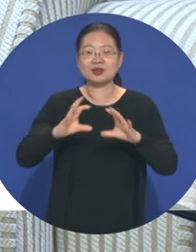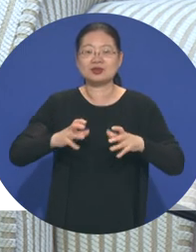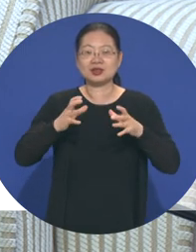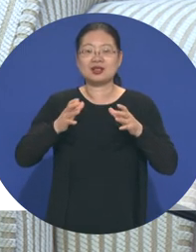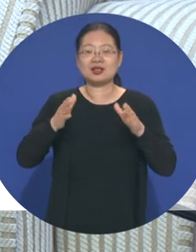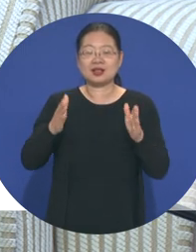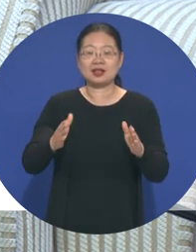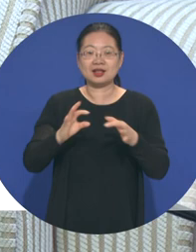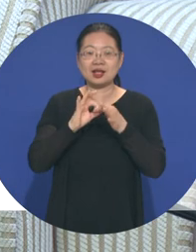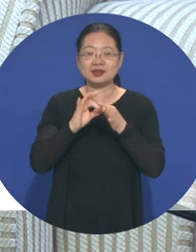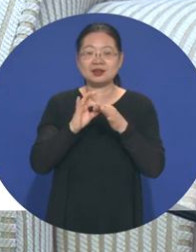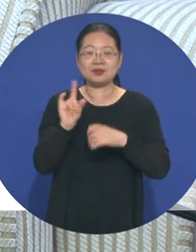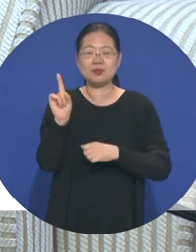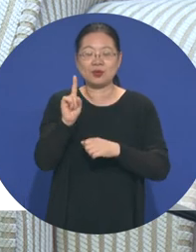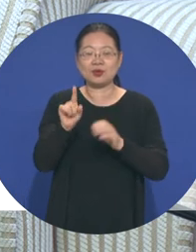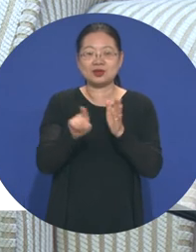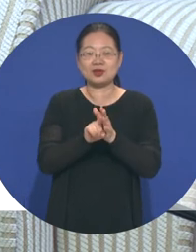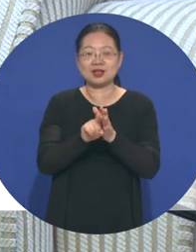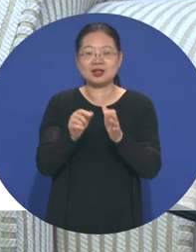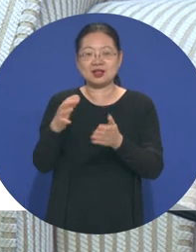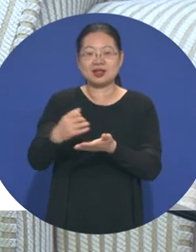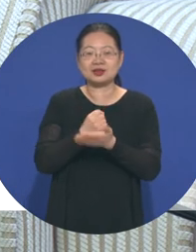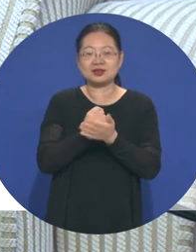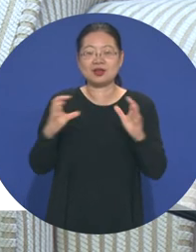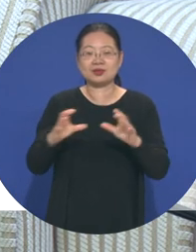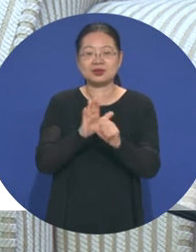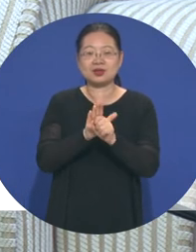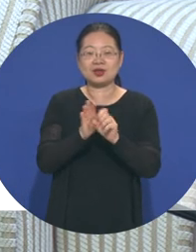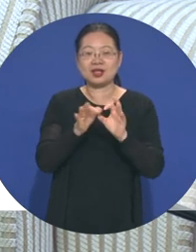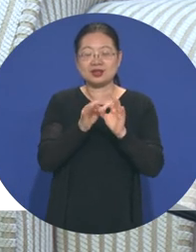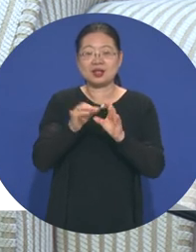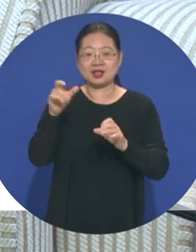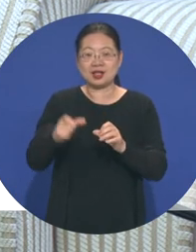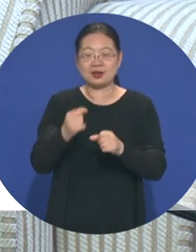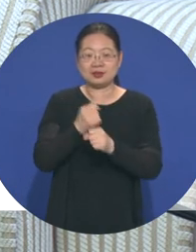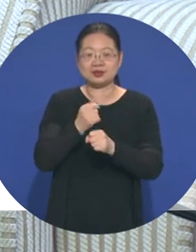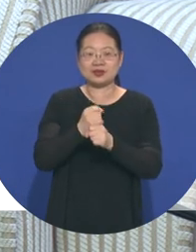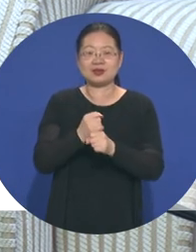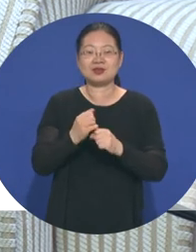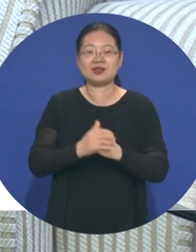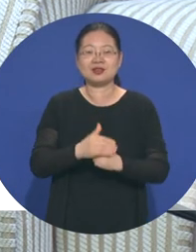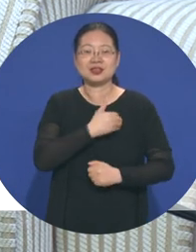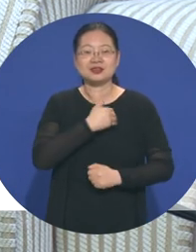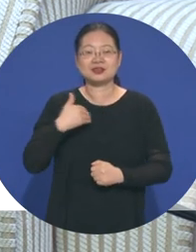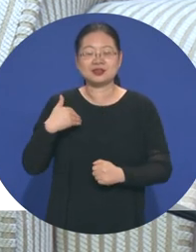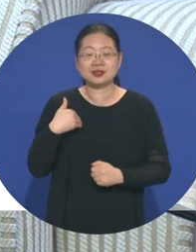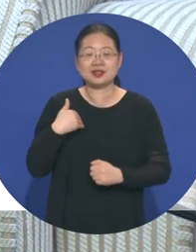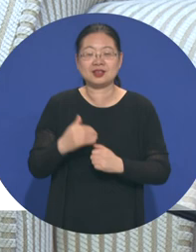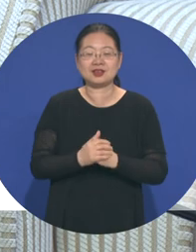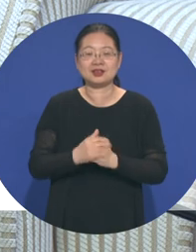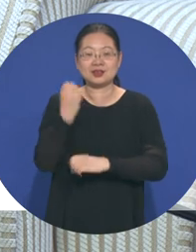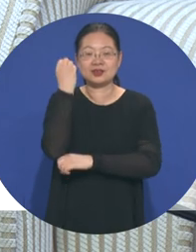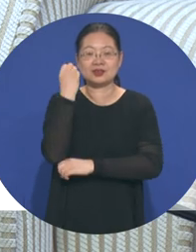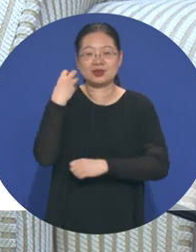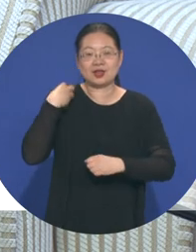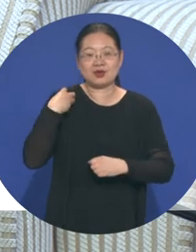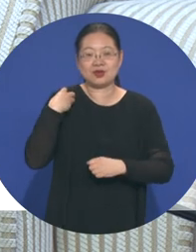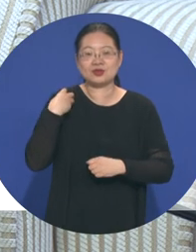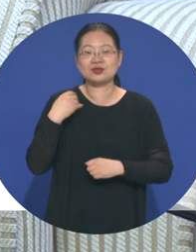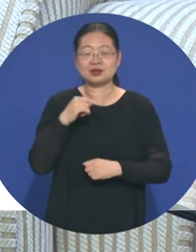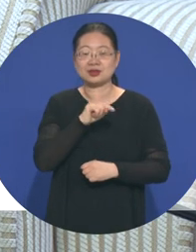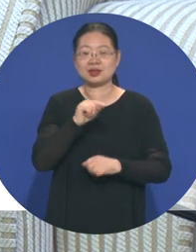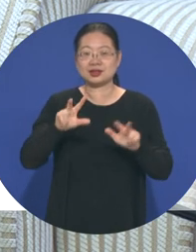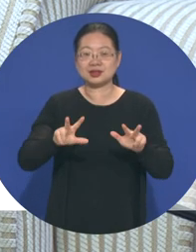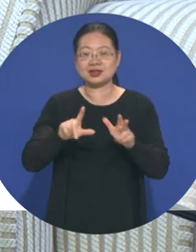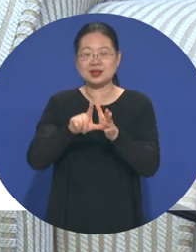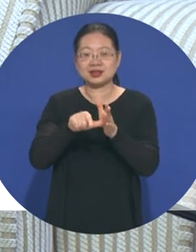간의 관계에 있어서 그 같은 신뢰 바탕을 둔 협력 관계를 강화함으로써 든든한 그런 기둥